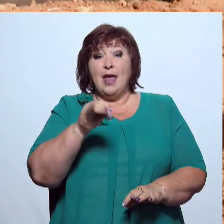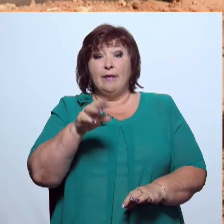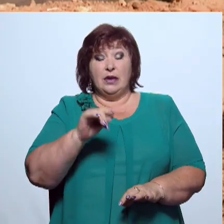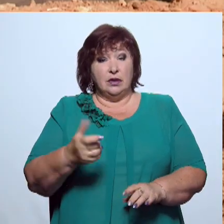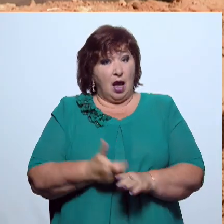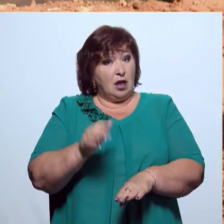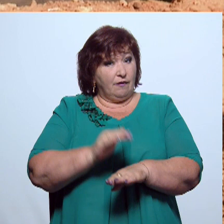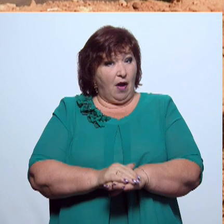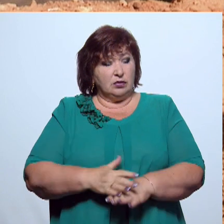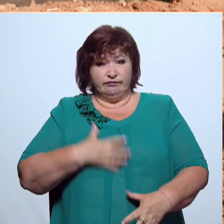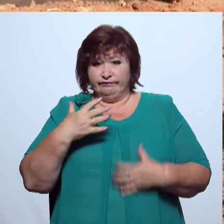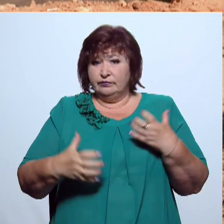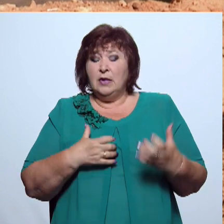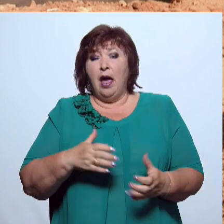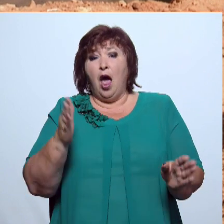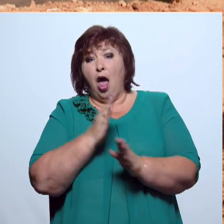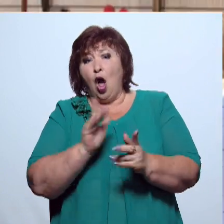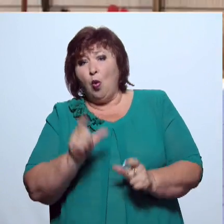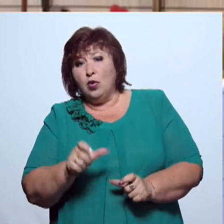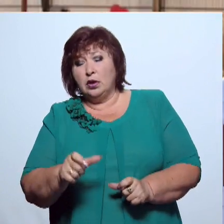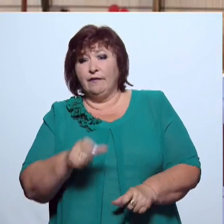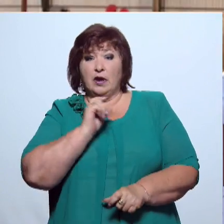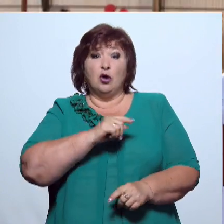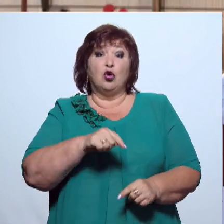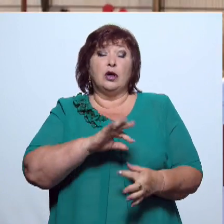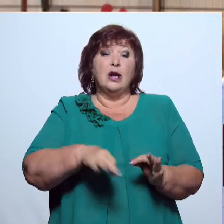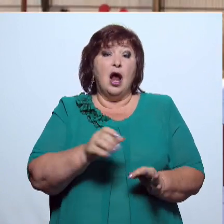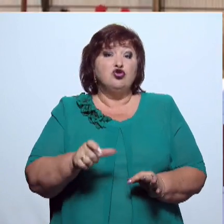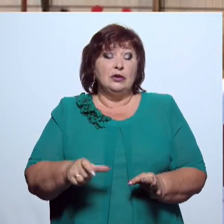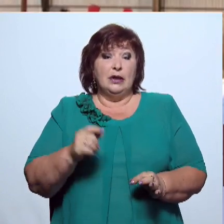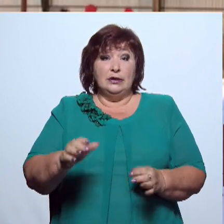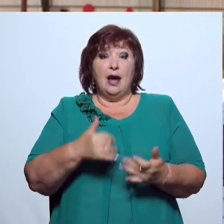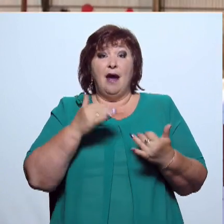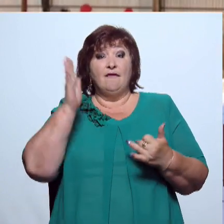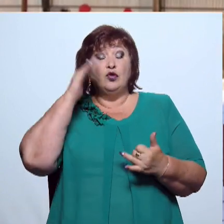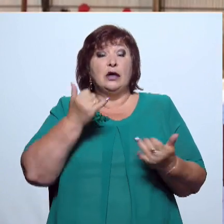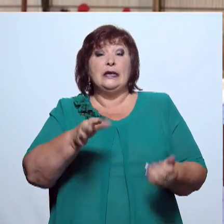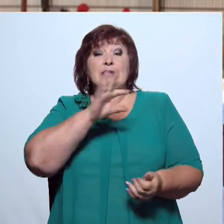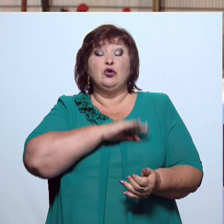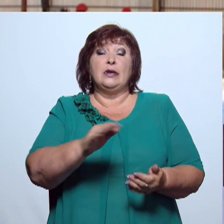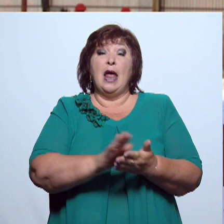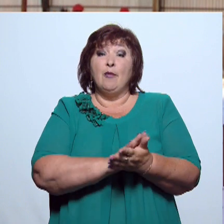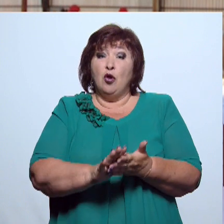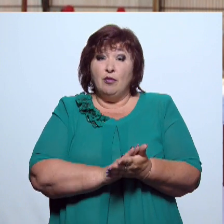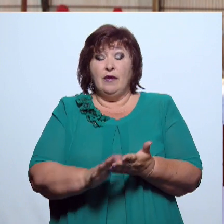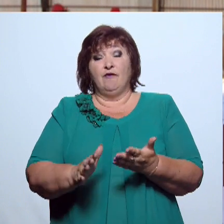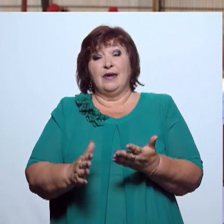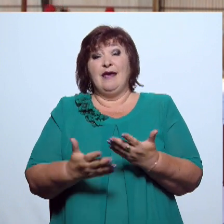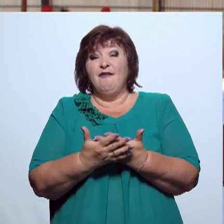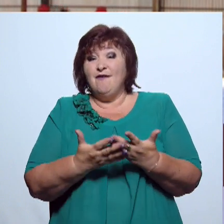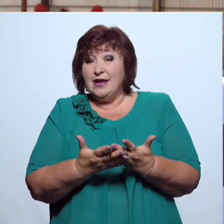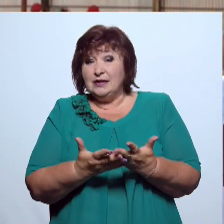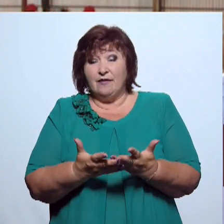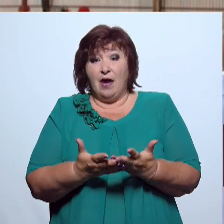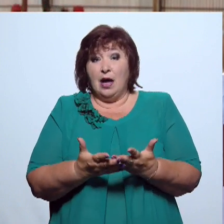давно возмущает экологов и горожан. Та вода, которая использовалась для промывки самих отстойников и фильтров, она